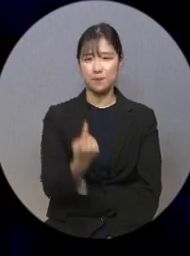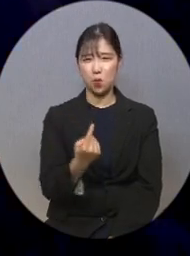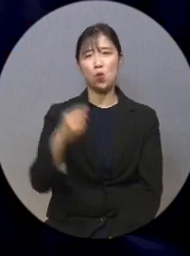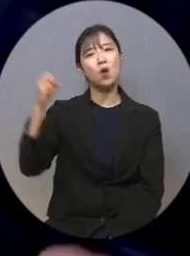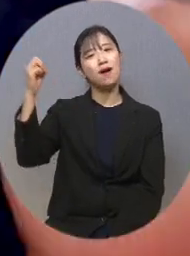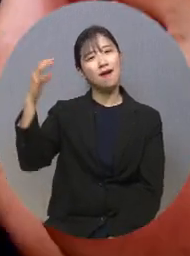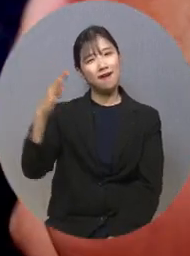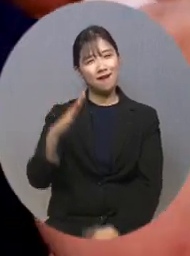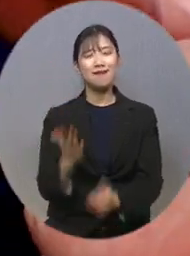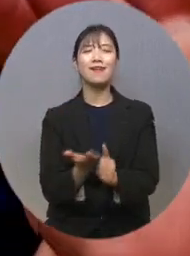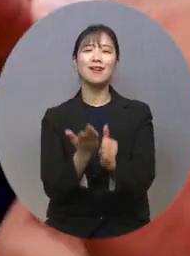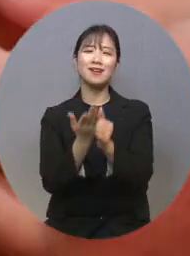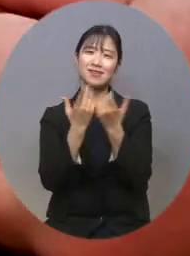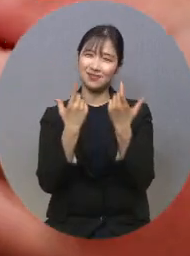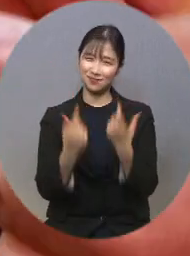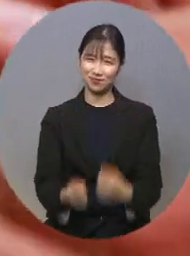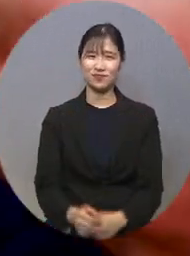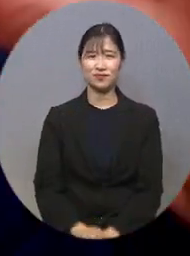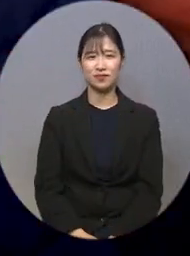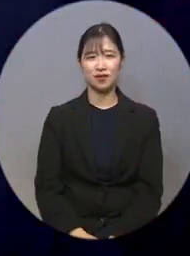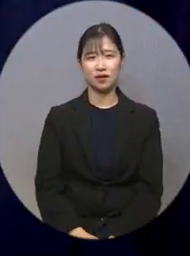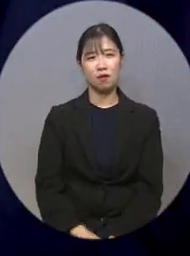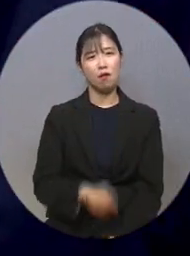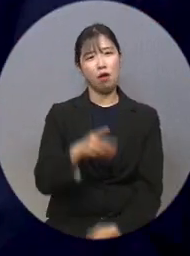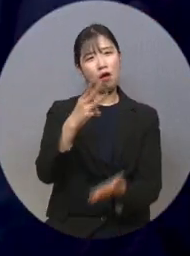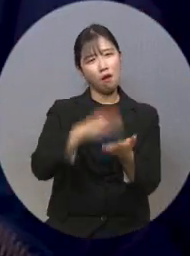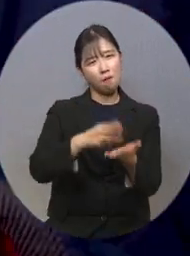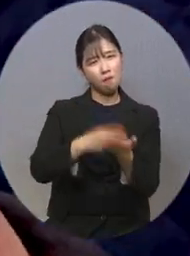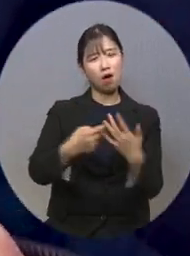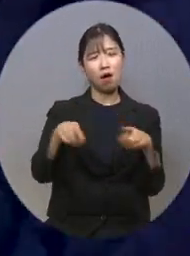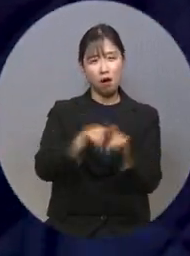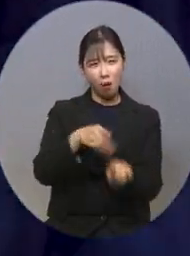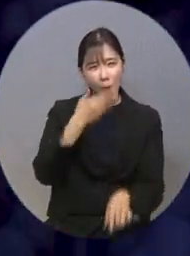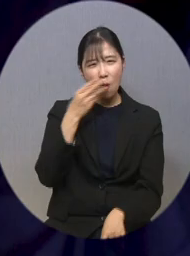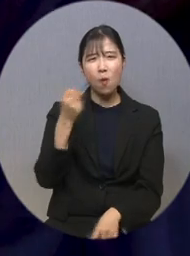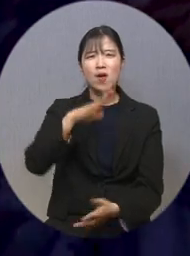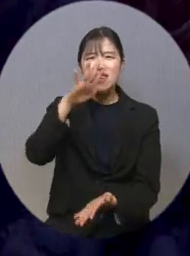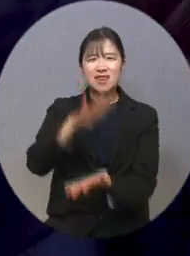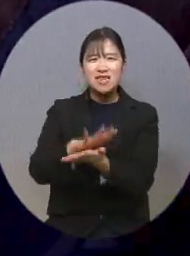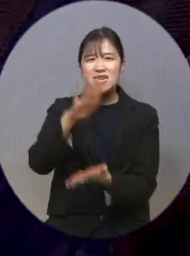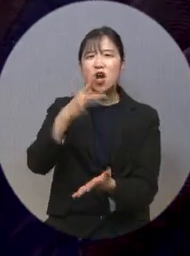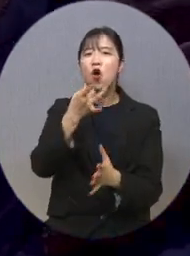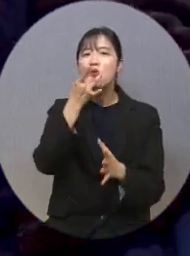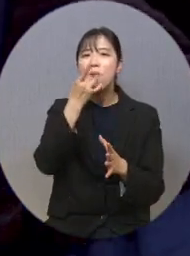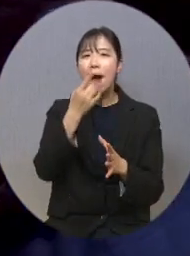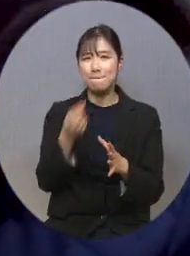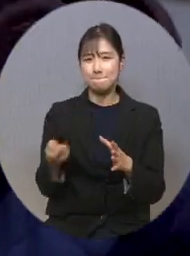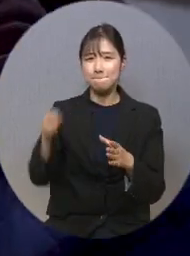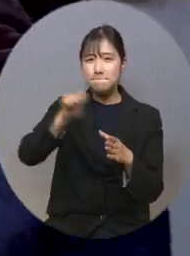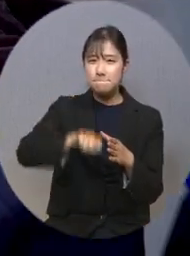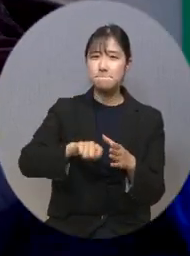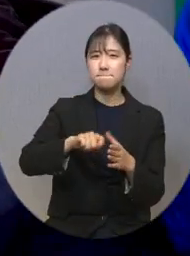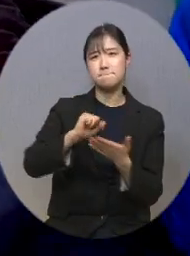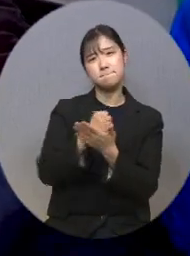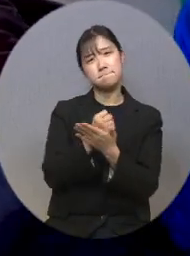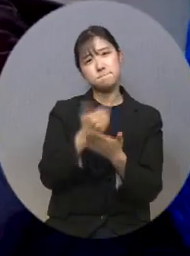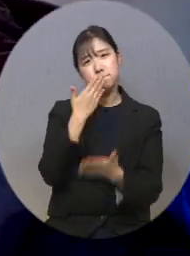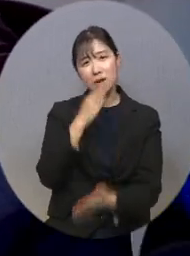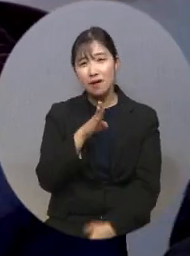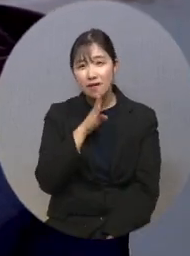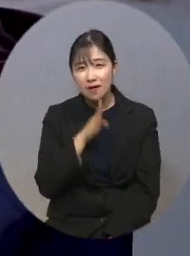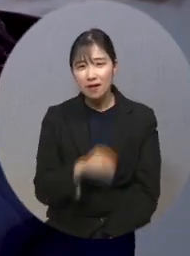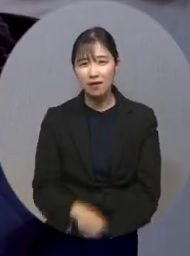아, 네. 오, 이거 삼겹살에 먹어도 맛있겠고. 맛있습니다. 그냥 뜨거운 밥에 예, 살짝 올려서 비벼 드셔도 돼요.